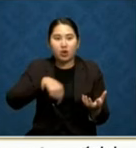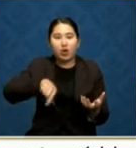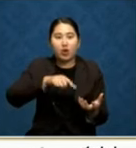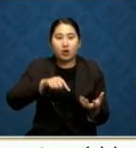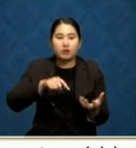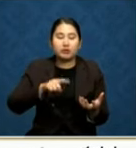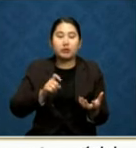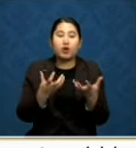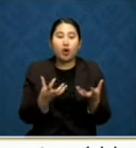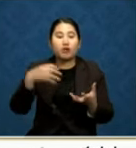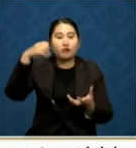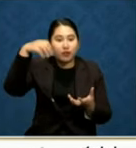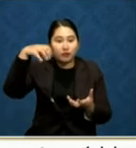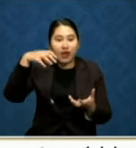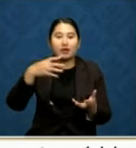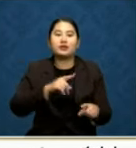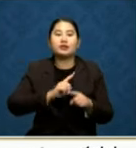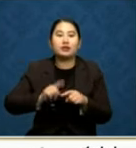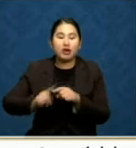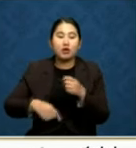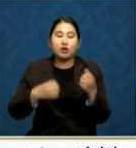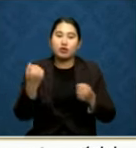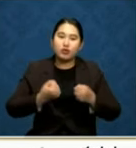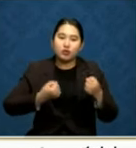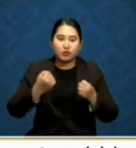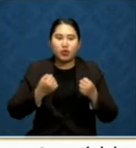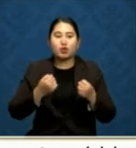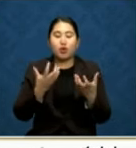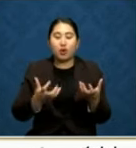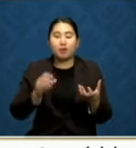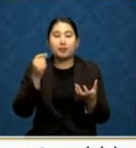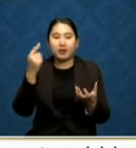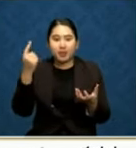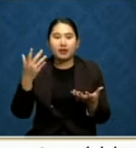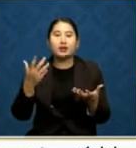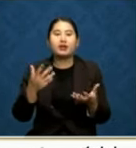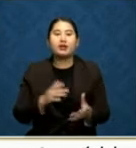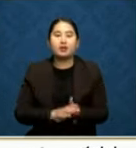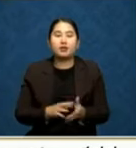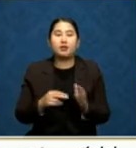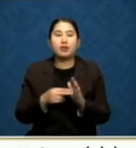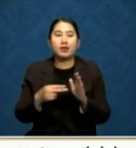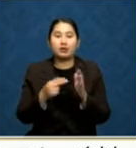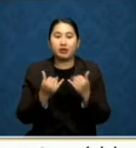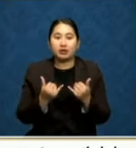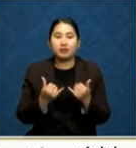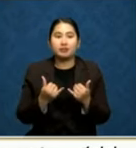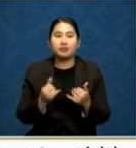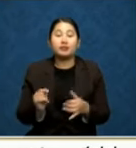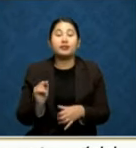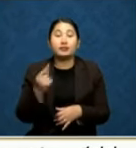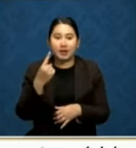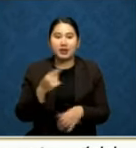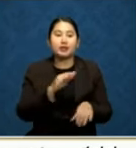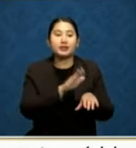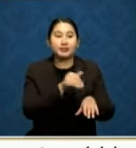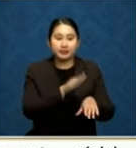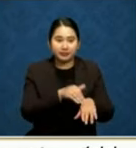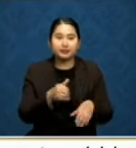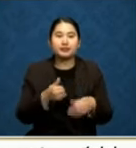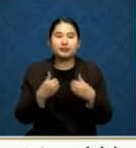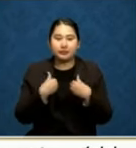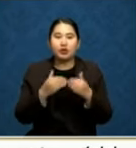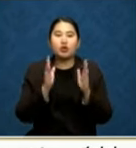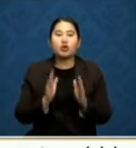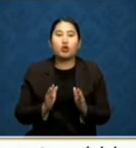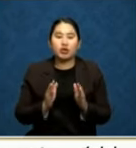านะครอุปกรณค์stonesรฐยต์ะจยนตทเปสนค้าใหม่อัี้ก็เป็นอประเด็หนที่ลาสุเราก็เรียกผู้ผลัดผู้ผล